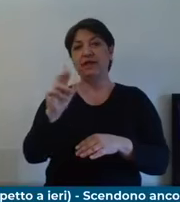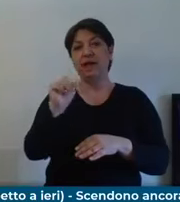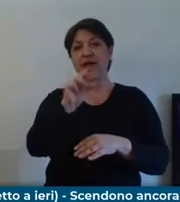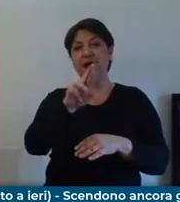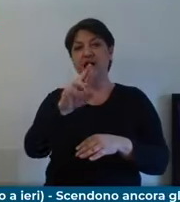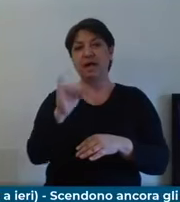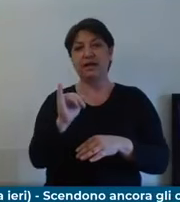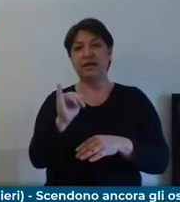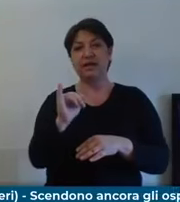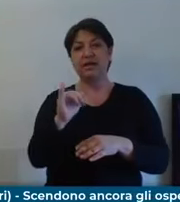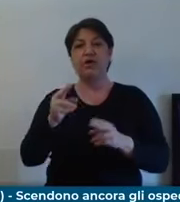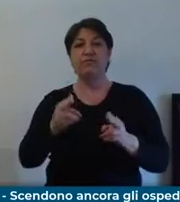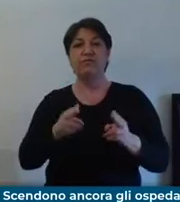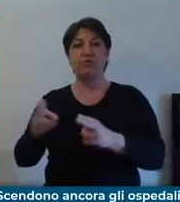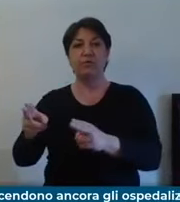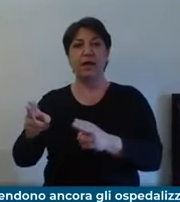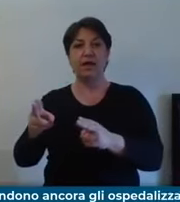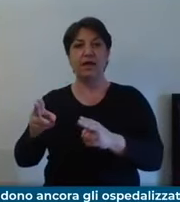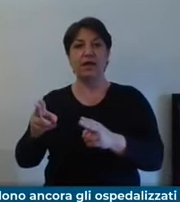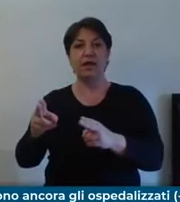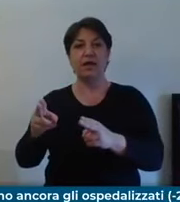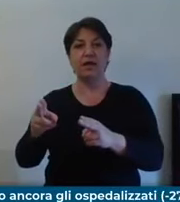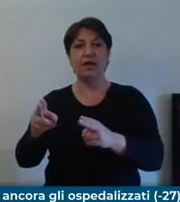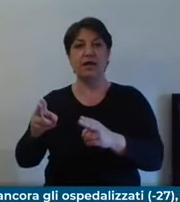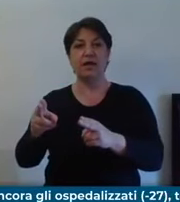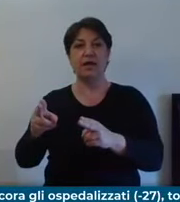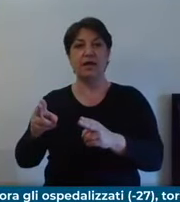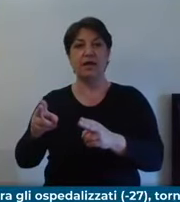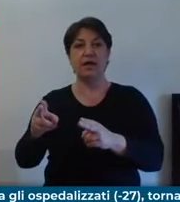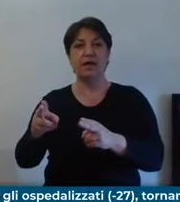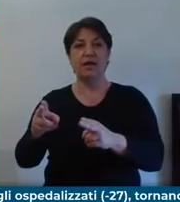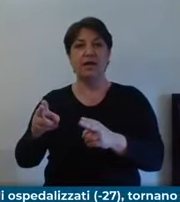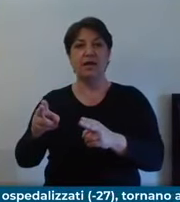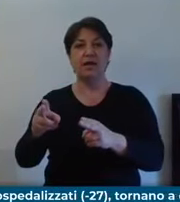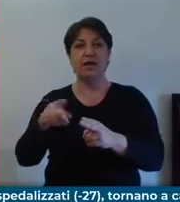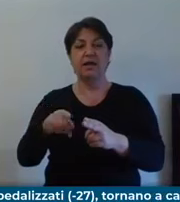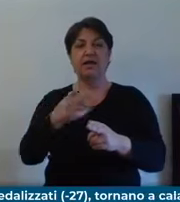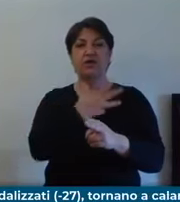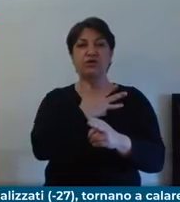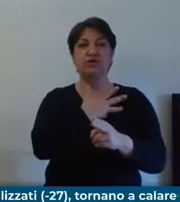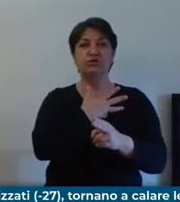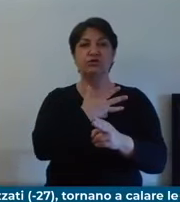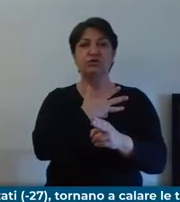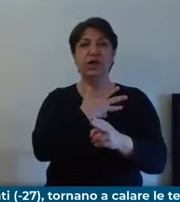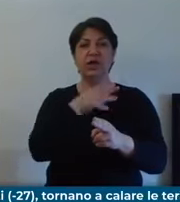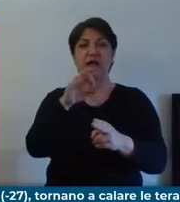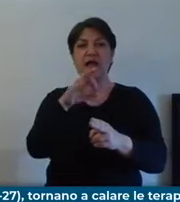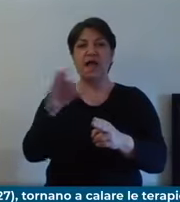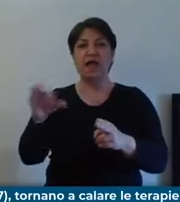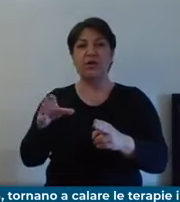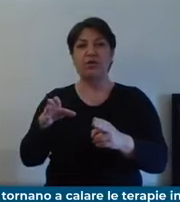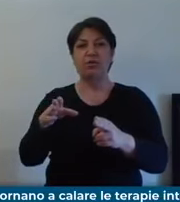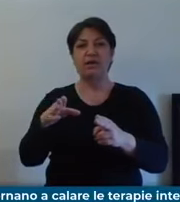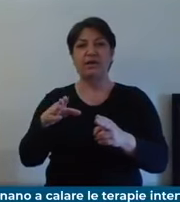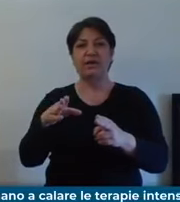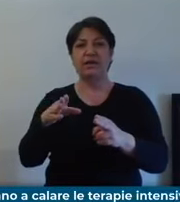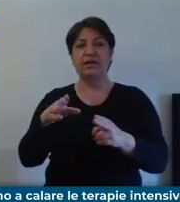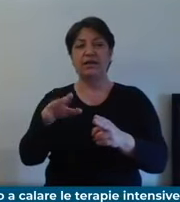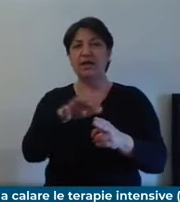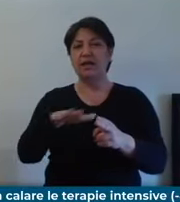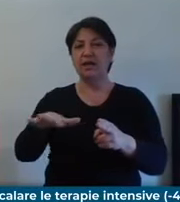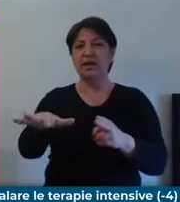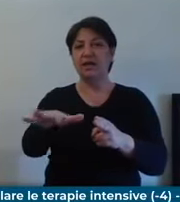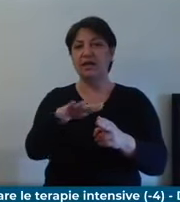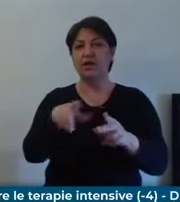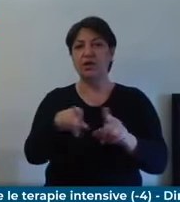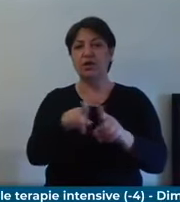sono suggerimenti perché ci sono pochi tratti, circa 200-300 metri promiscui, ma questi possono portare